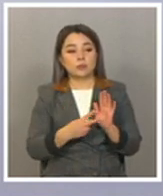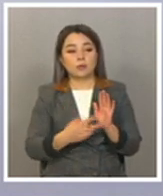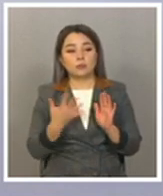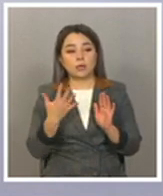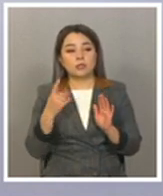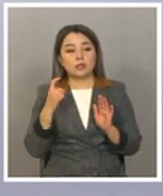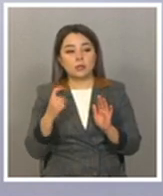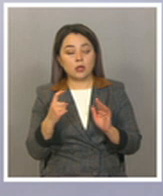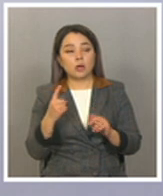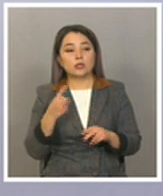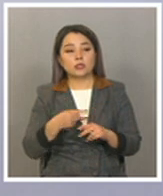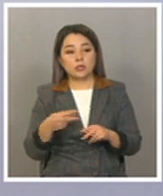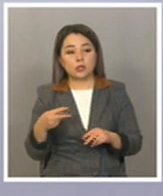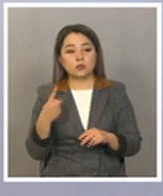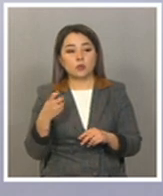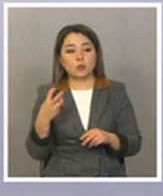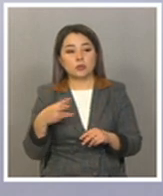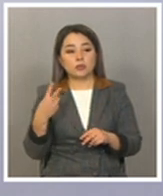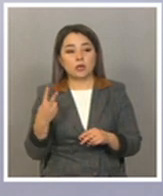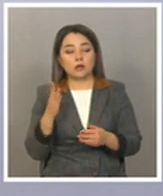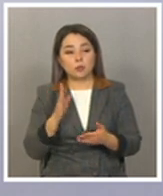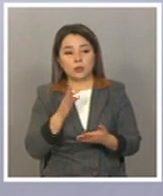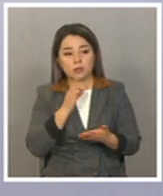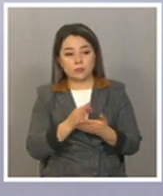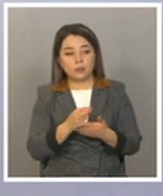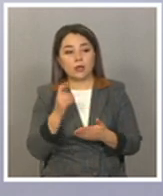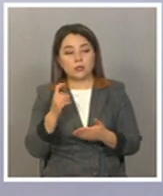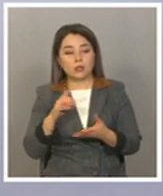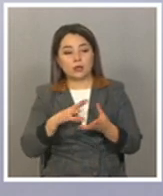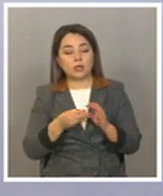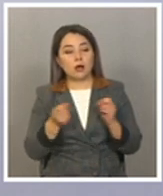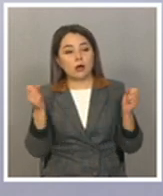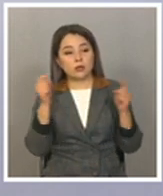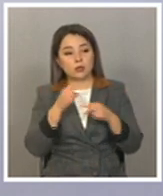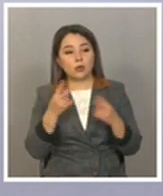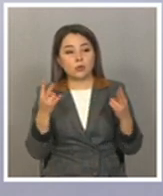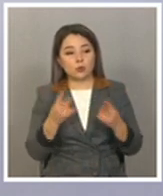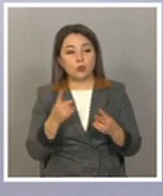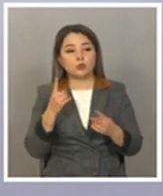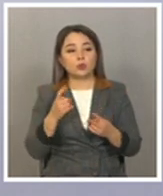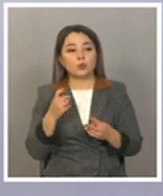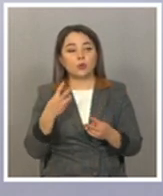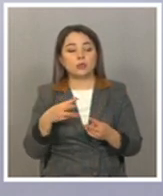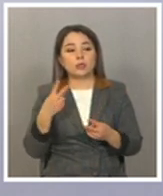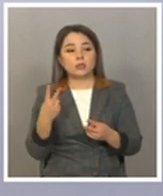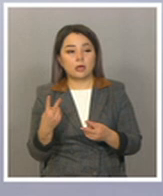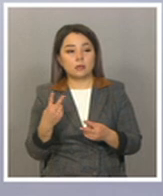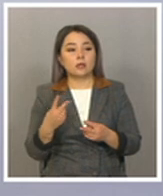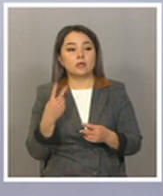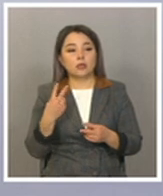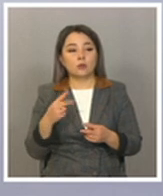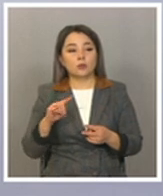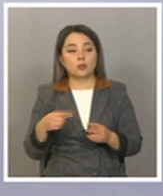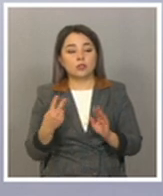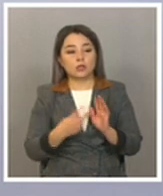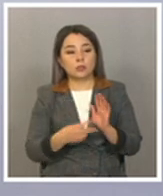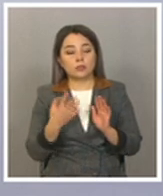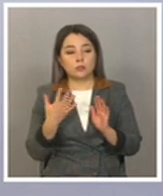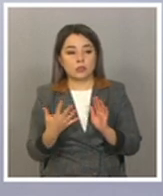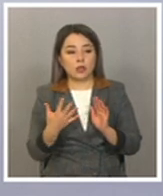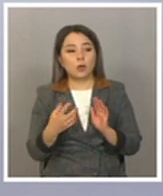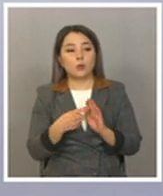2,175x тең 132 болады. Бұдан x-ті анықтау үшін 132-ні 2,175-ке